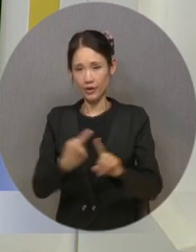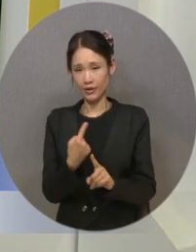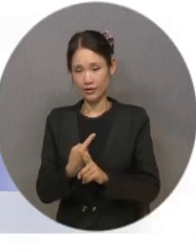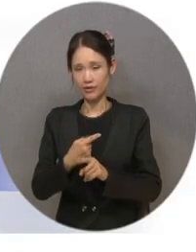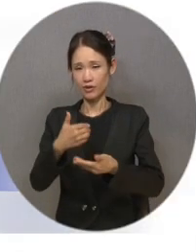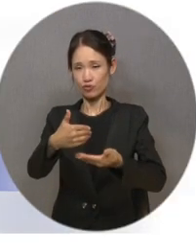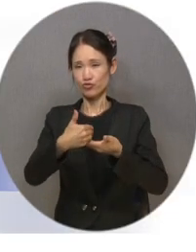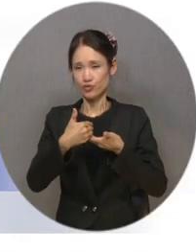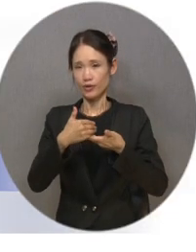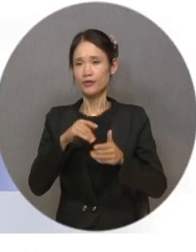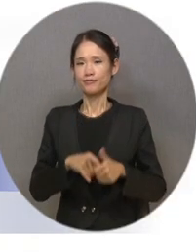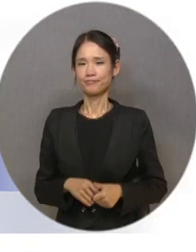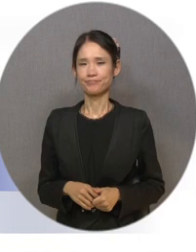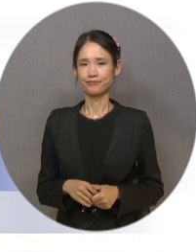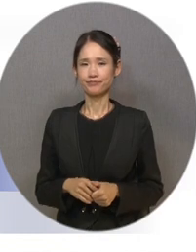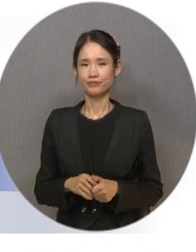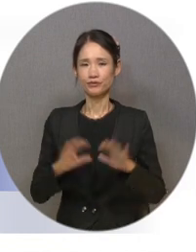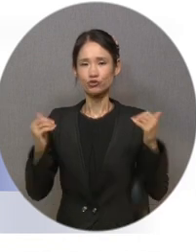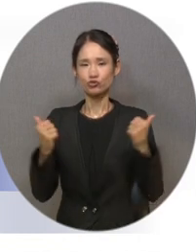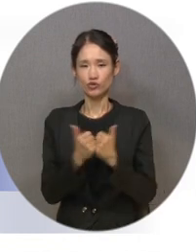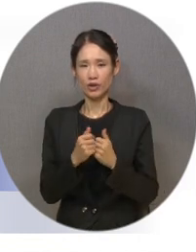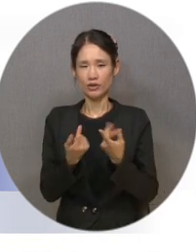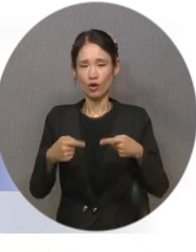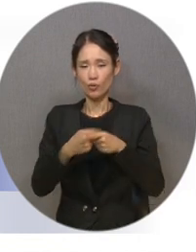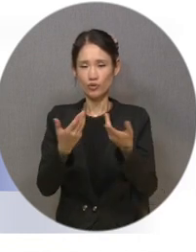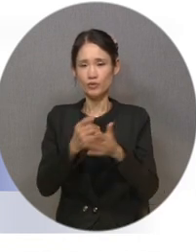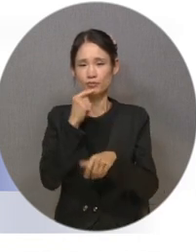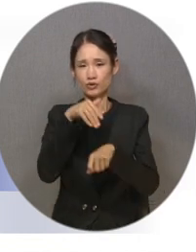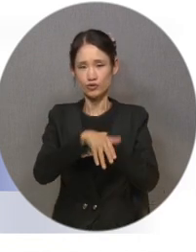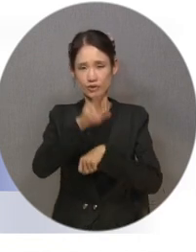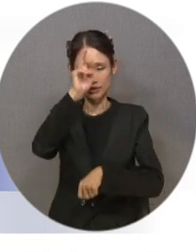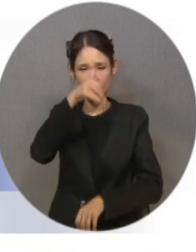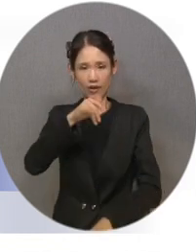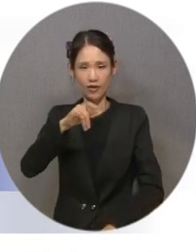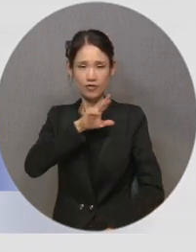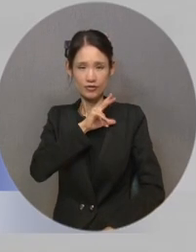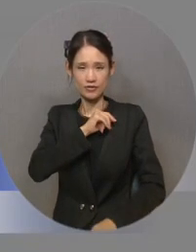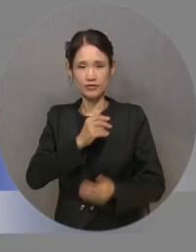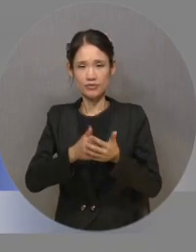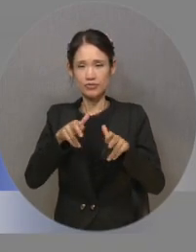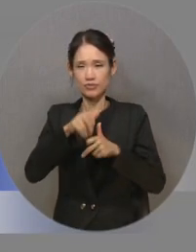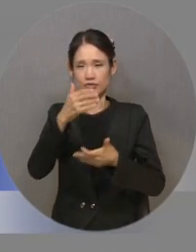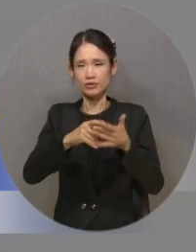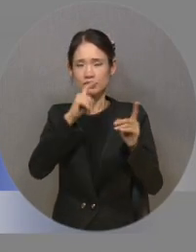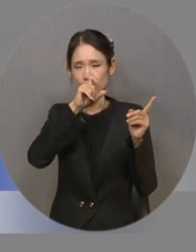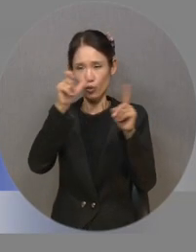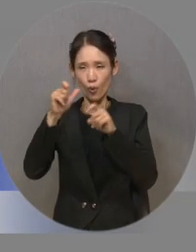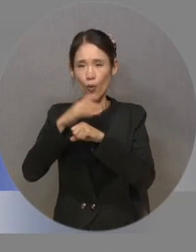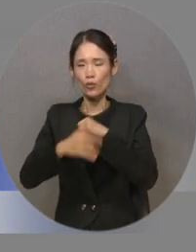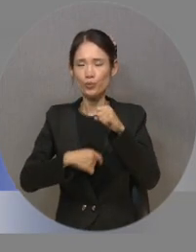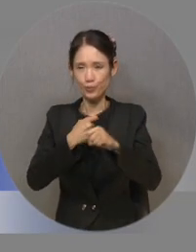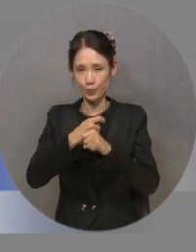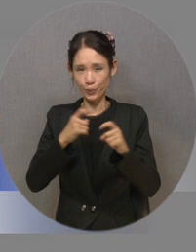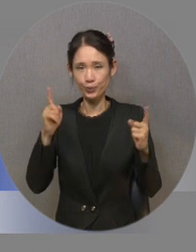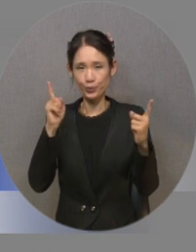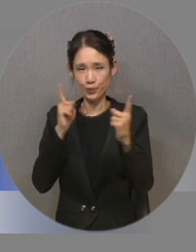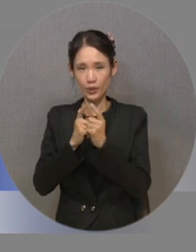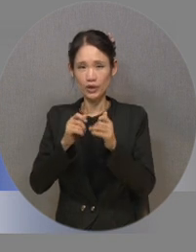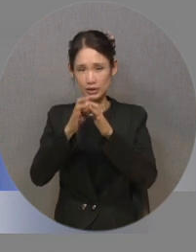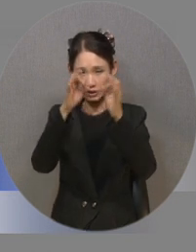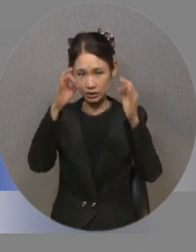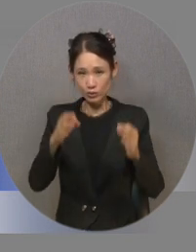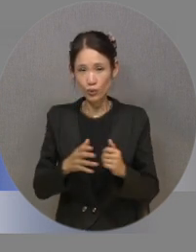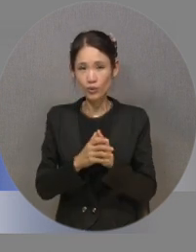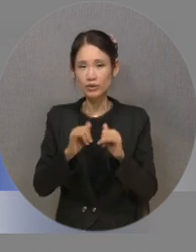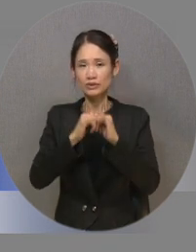올라왔습니다 국회 더불어민주당 최혜영 의원이 장차법 시행 15주년을 맞아 그동안의 사회적